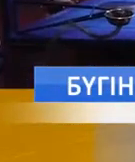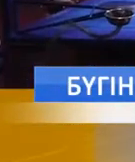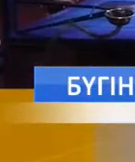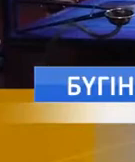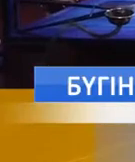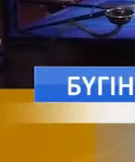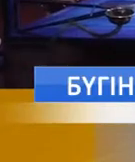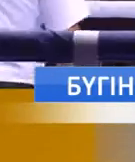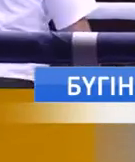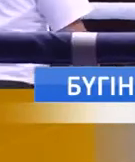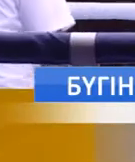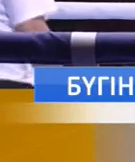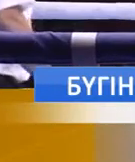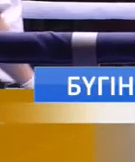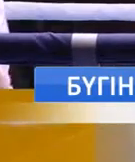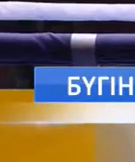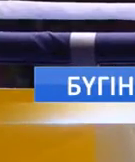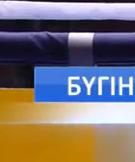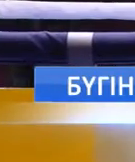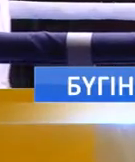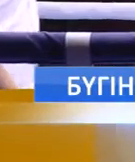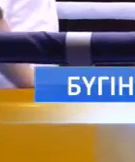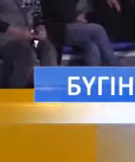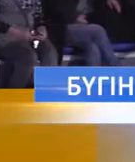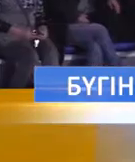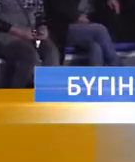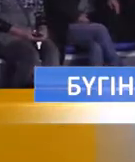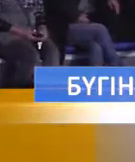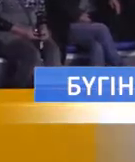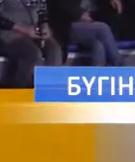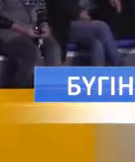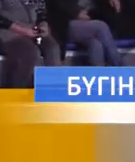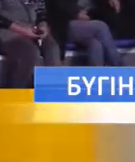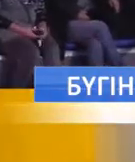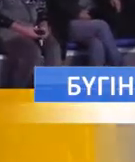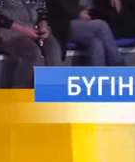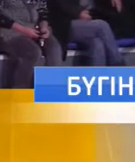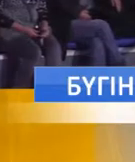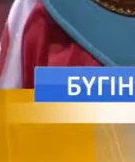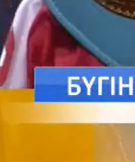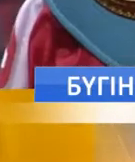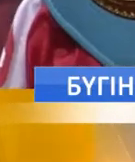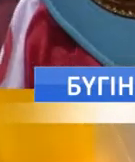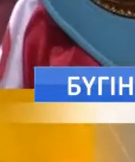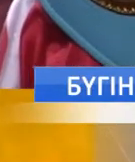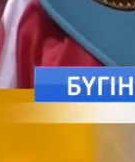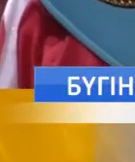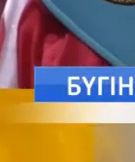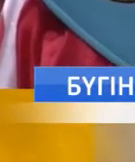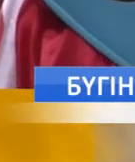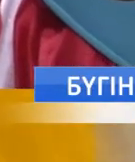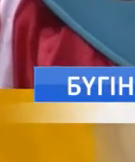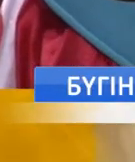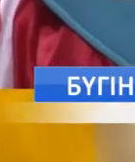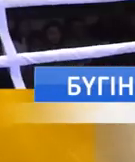Жетсу жерінде бокстан алғаш рет ұйымдастырылған «Патриот Қазақстан» реалити-шоуы өз мәресіне жетті. Екі аптаға созылған бәсекеде